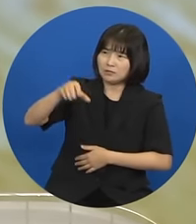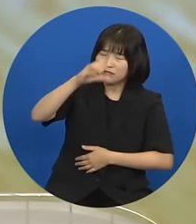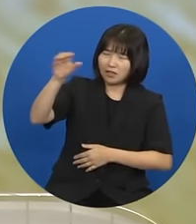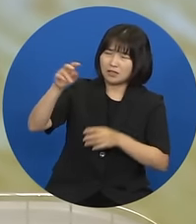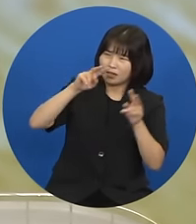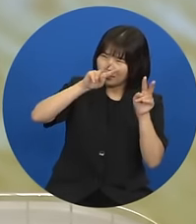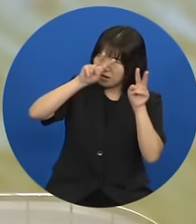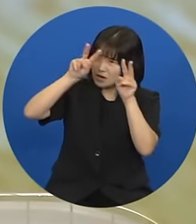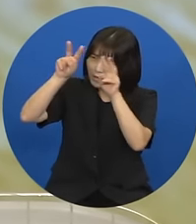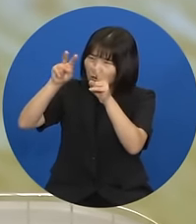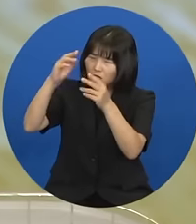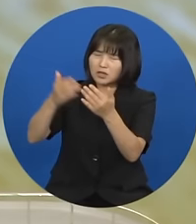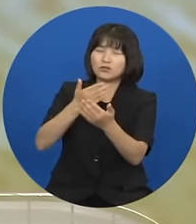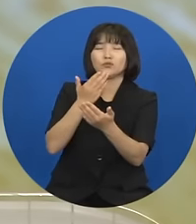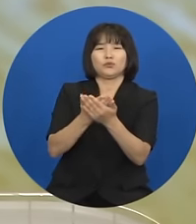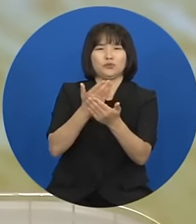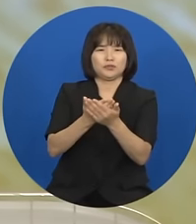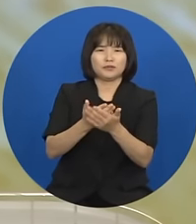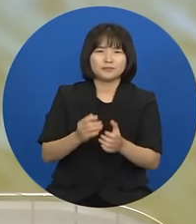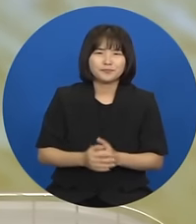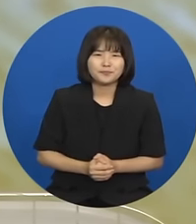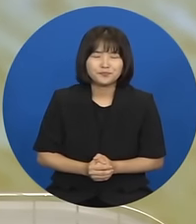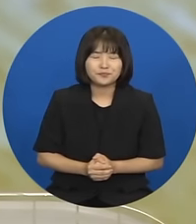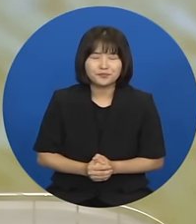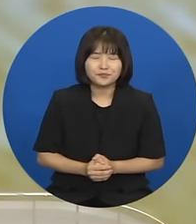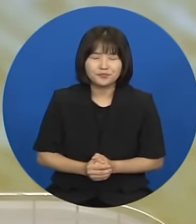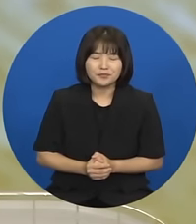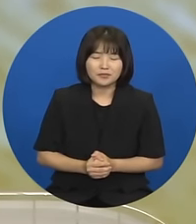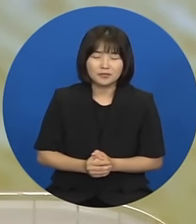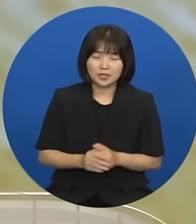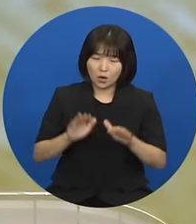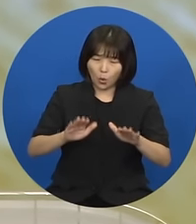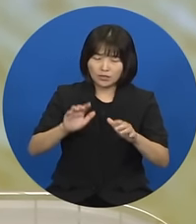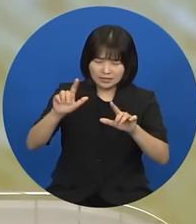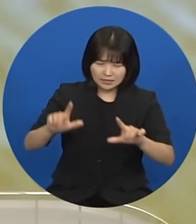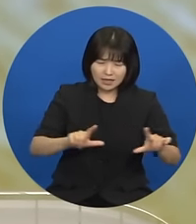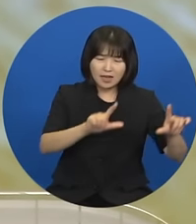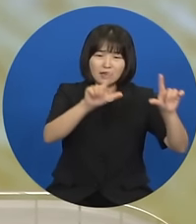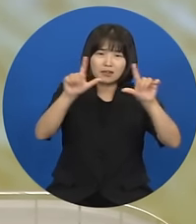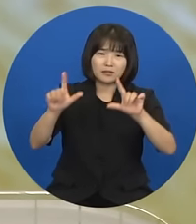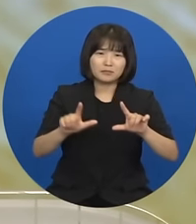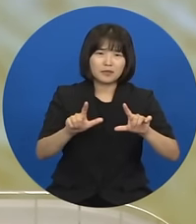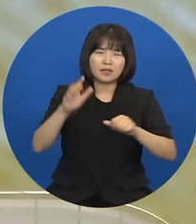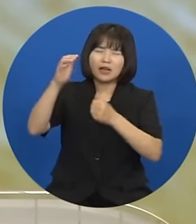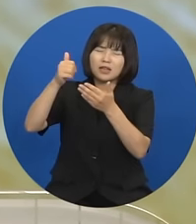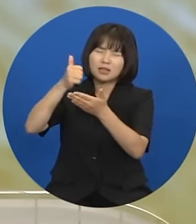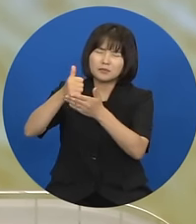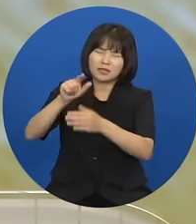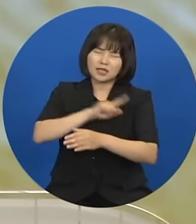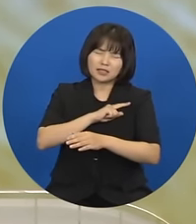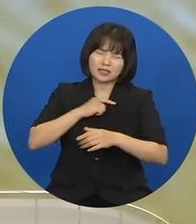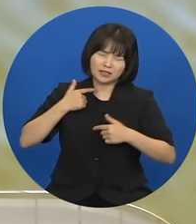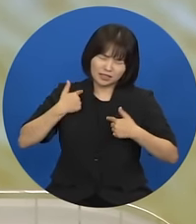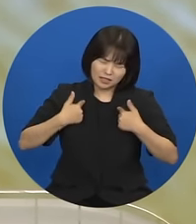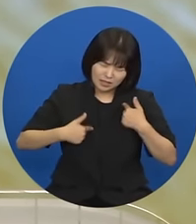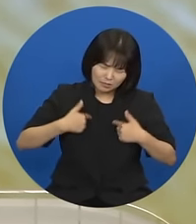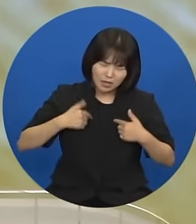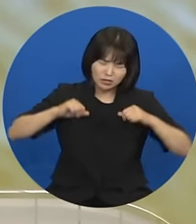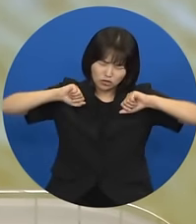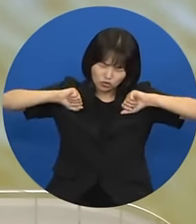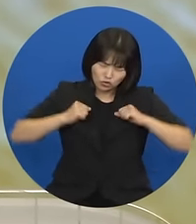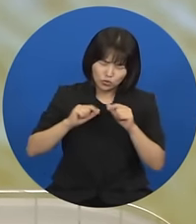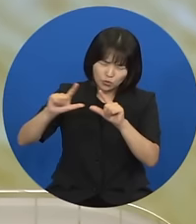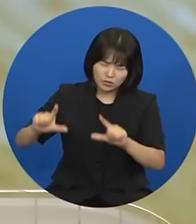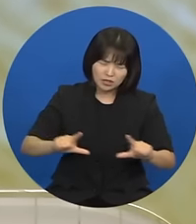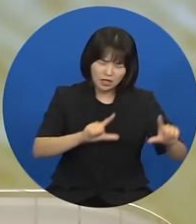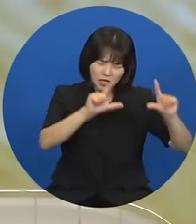십자가를 바라보게 하여 주옵소서. 그리고 허락한 오늘의 삶의 자리에서 하나님 가장 기뻐하실 순종의